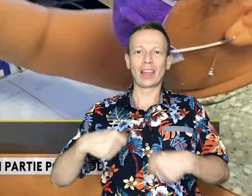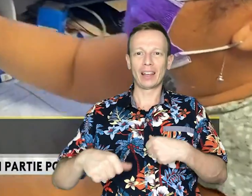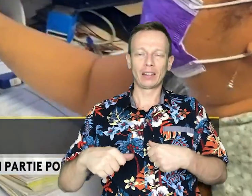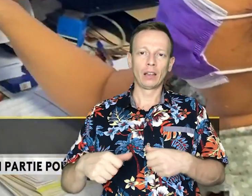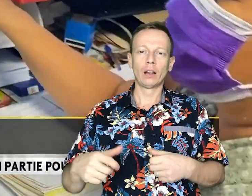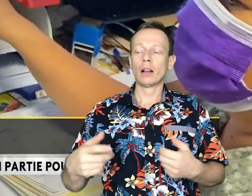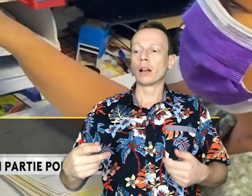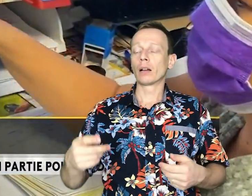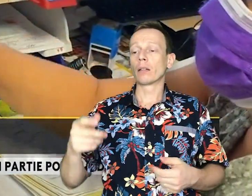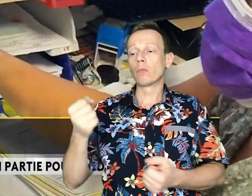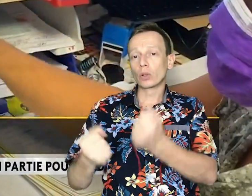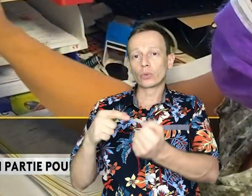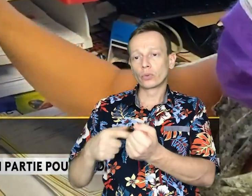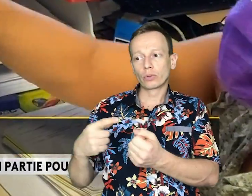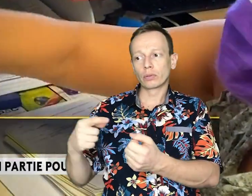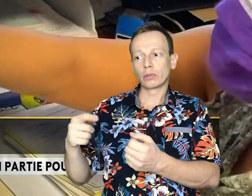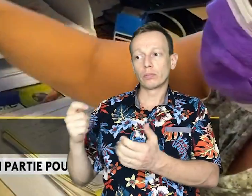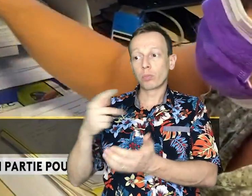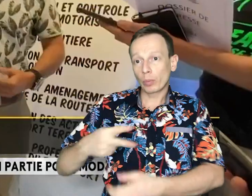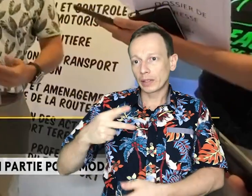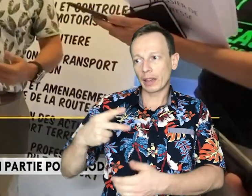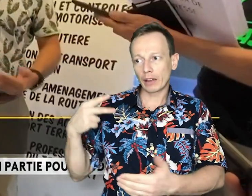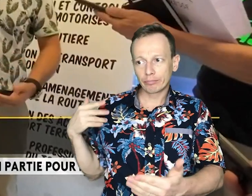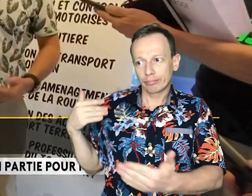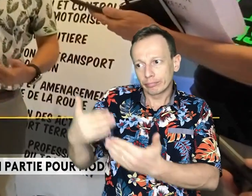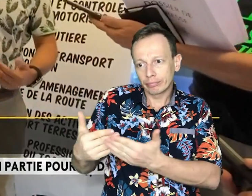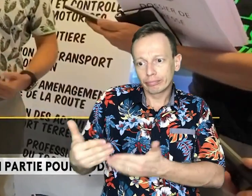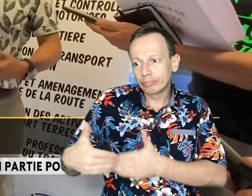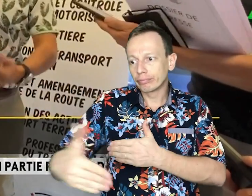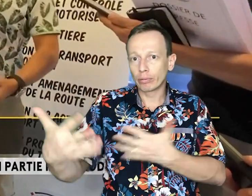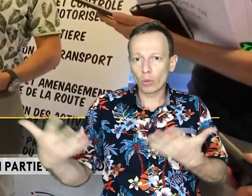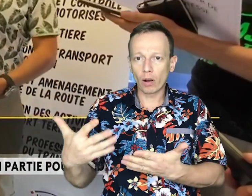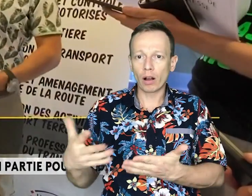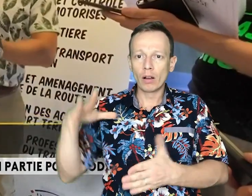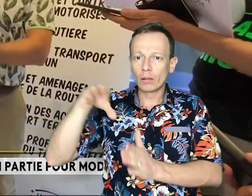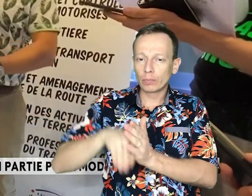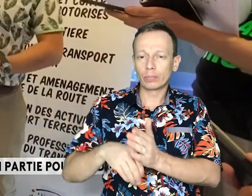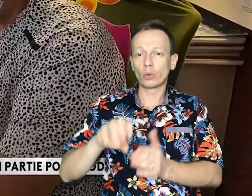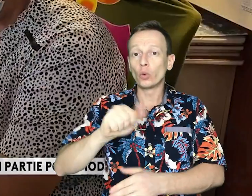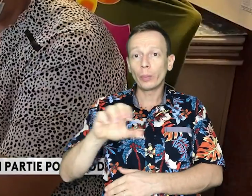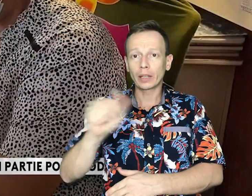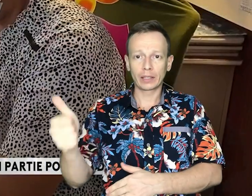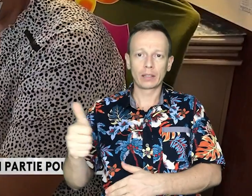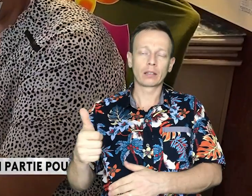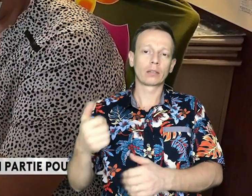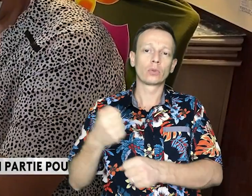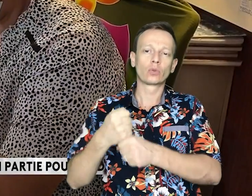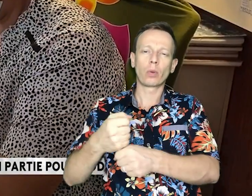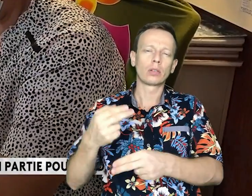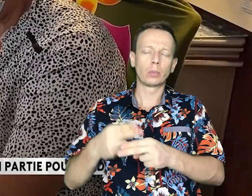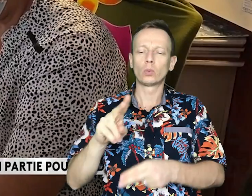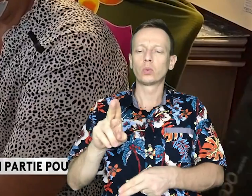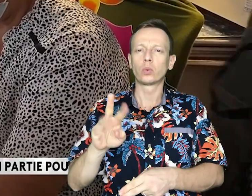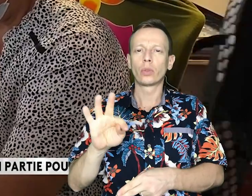seront numérisées sur un support dit Utara, un travail de 3 ans qui demande désormais une dizaine de jours pour